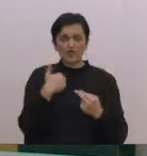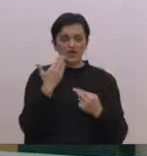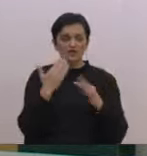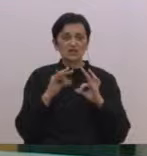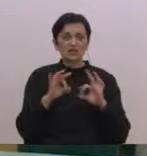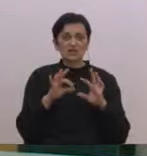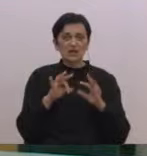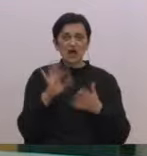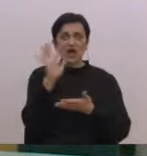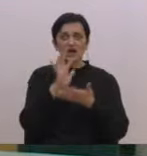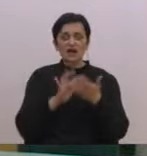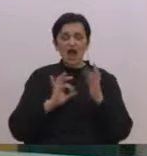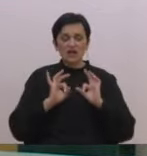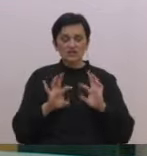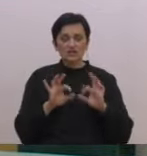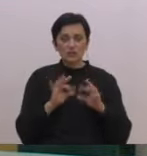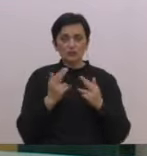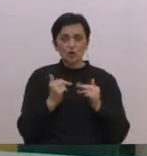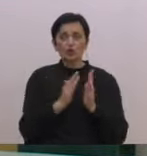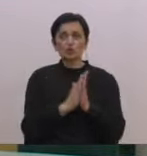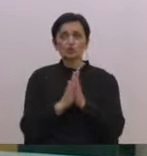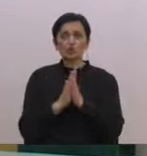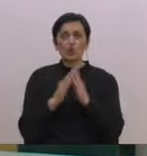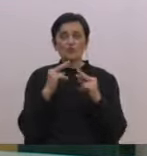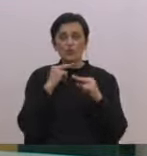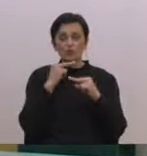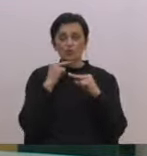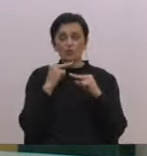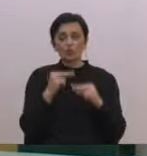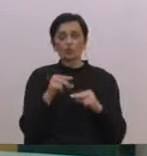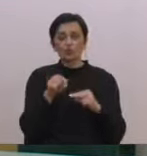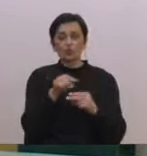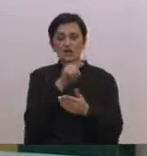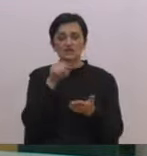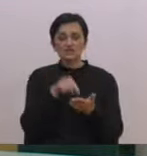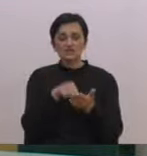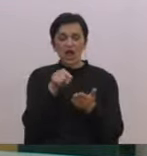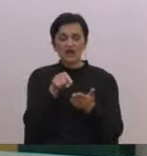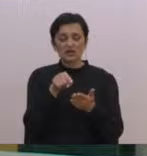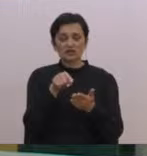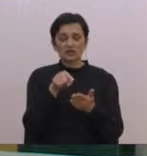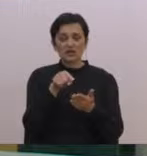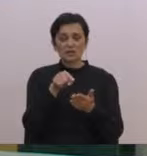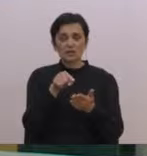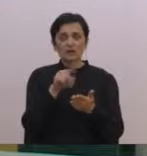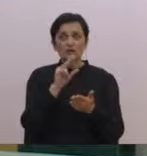la ganscha de basta. Ctrot curat reba, aia s-a gătit să gămă chilot,